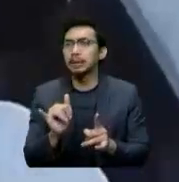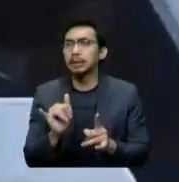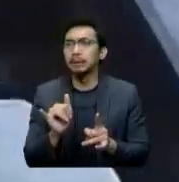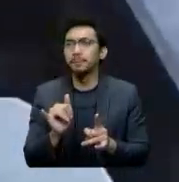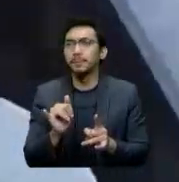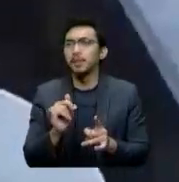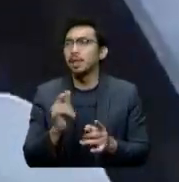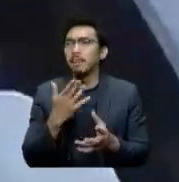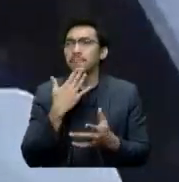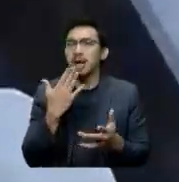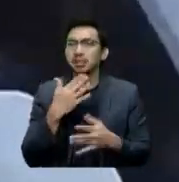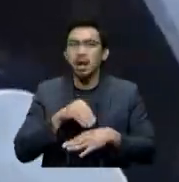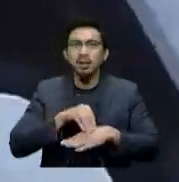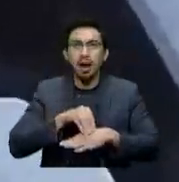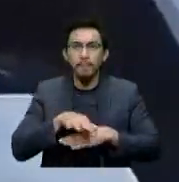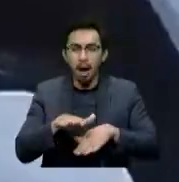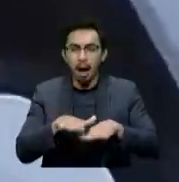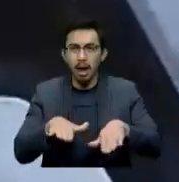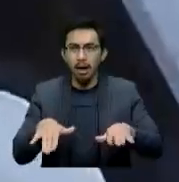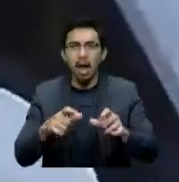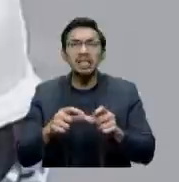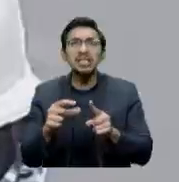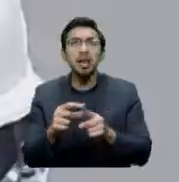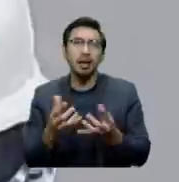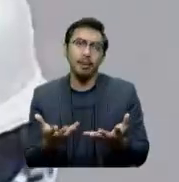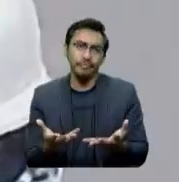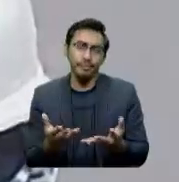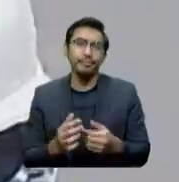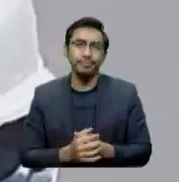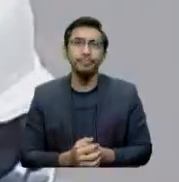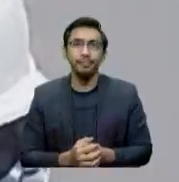SD. Dari Kabupaten Sampang, Jawa Timur, Faturrahman, iNews, melaporkan.